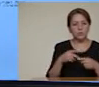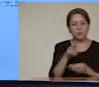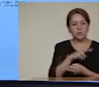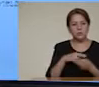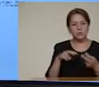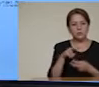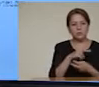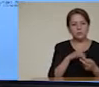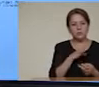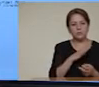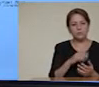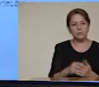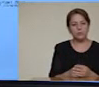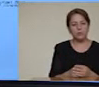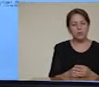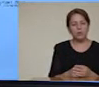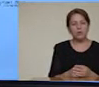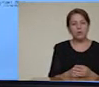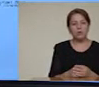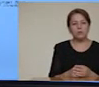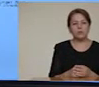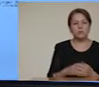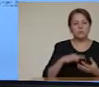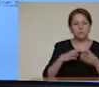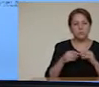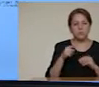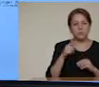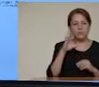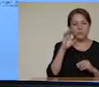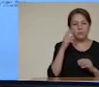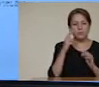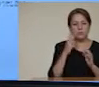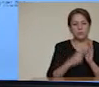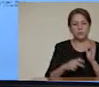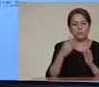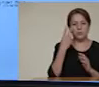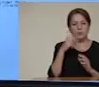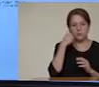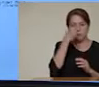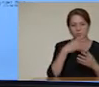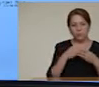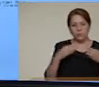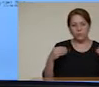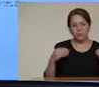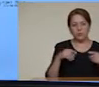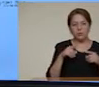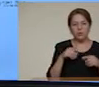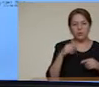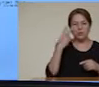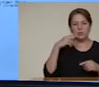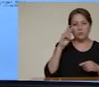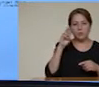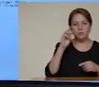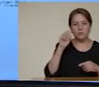olib borildi. Oqibatda 1582-yil bahorda teng kunlikning 21-martga